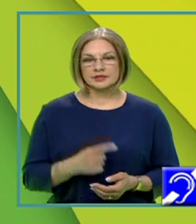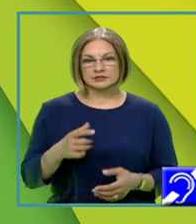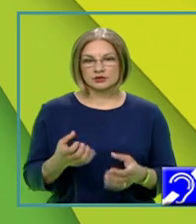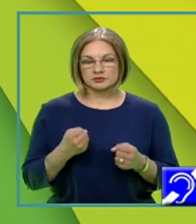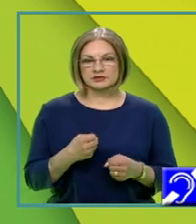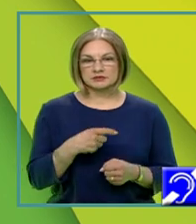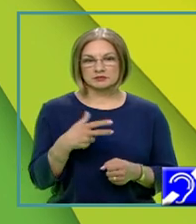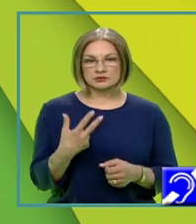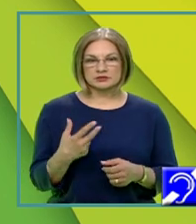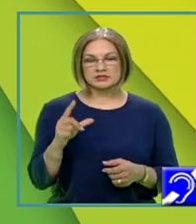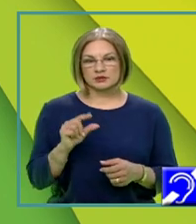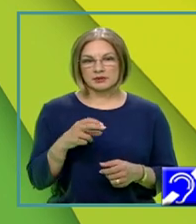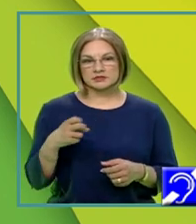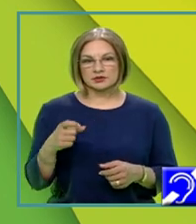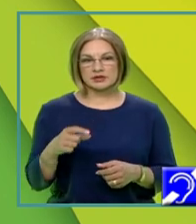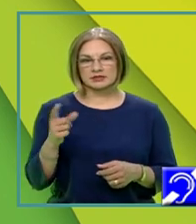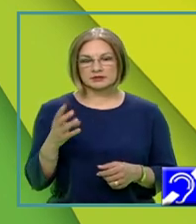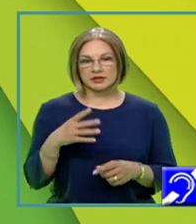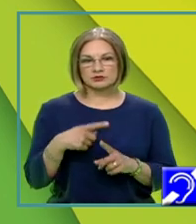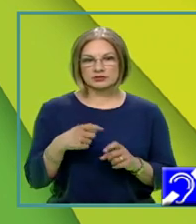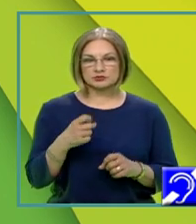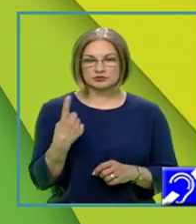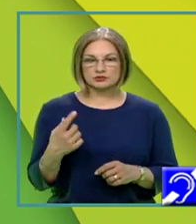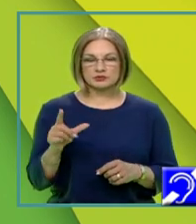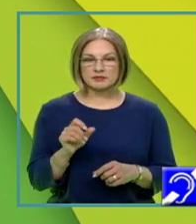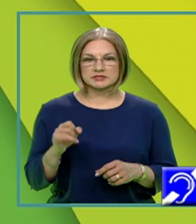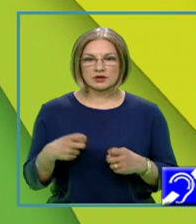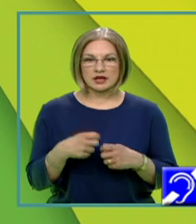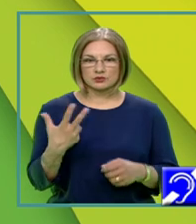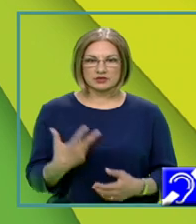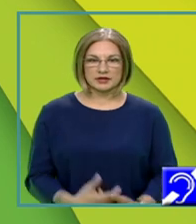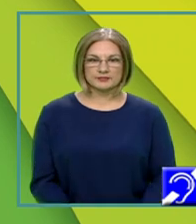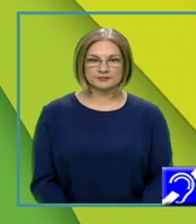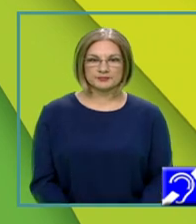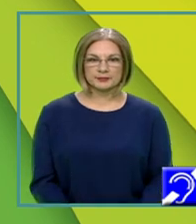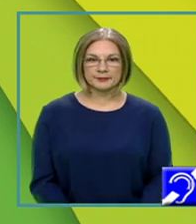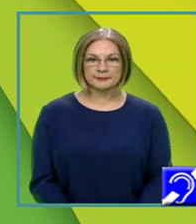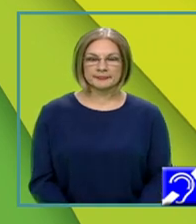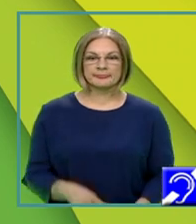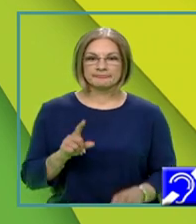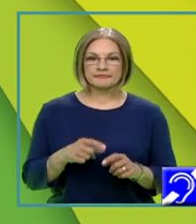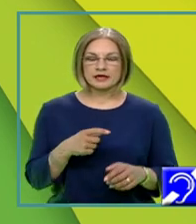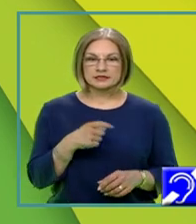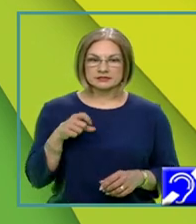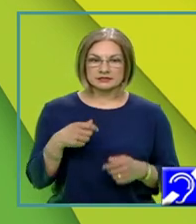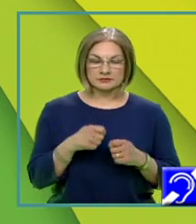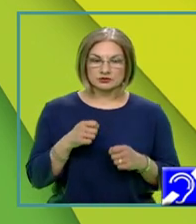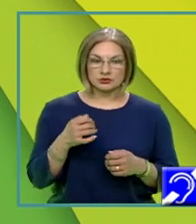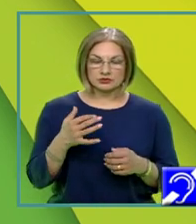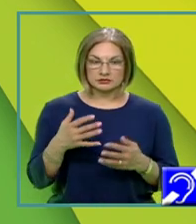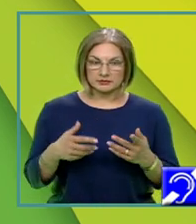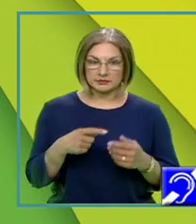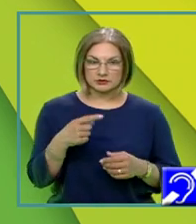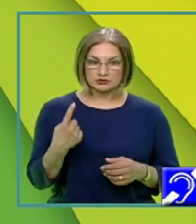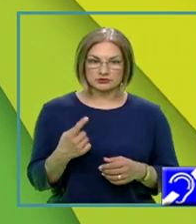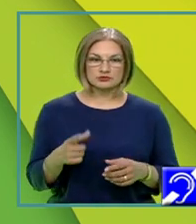3 mai mic sau egal decât 4 x plus 1 mai mic sau egal decât 3 dacă vor scădea în toți cei trei membri ai acestei inecuații pe minus